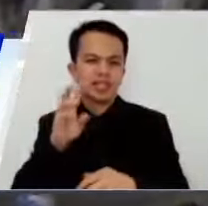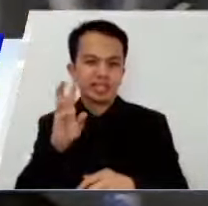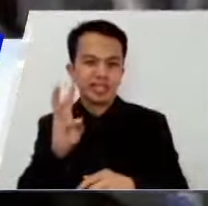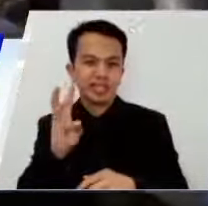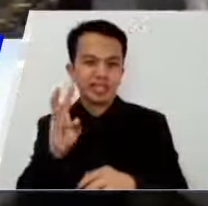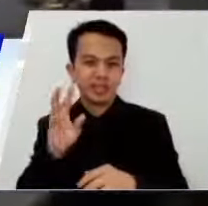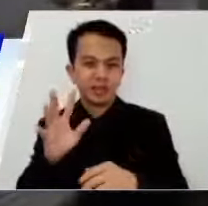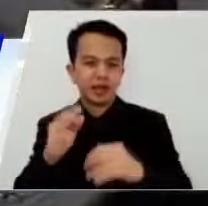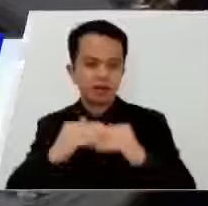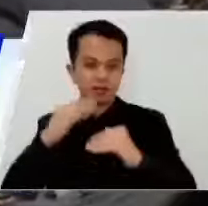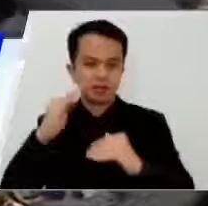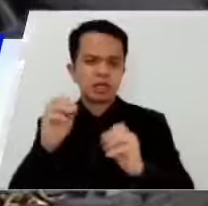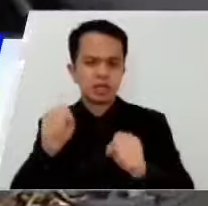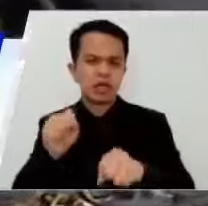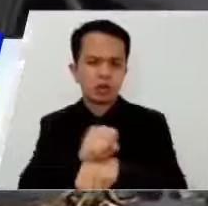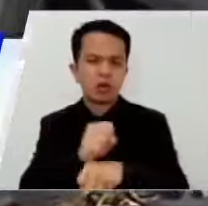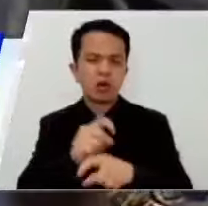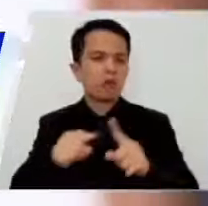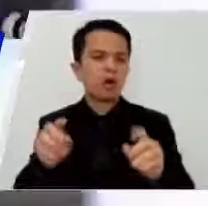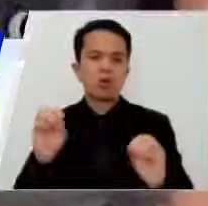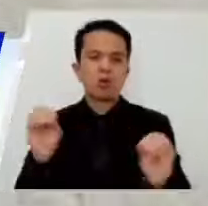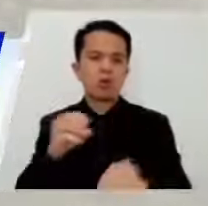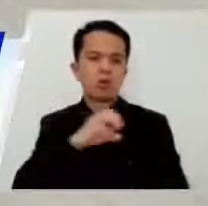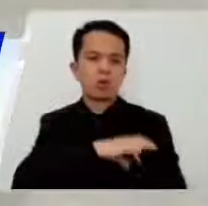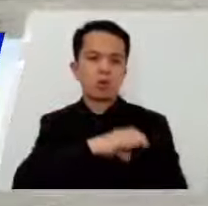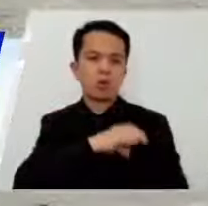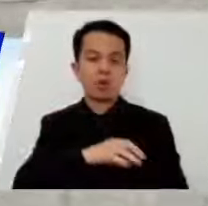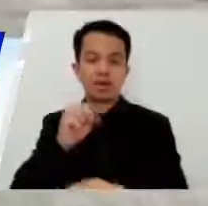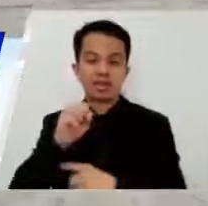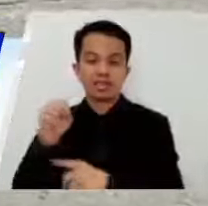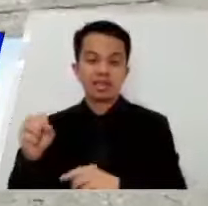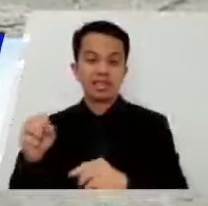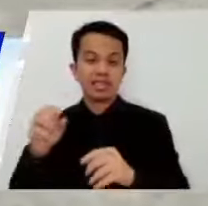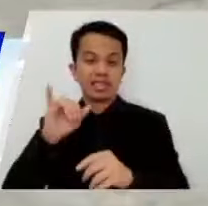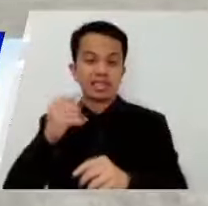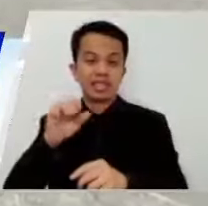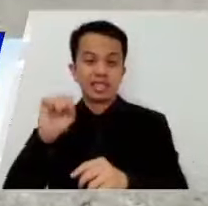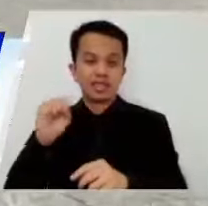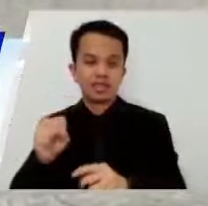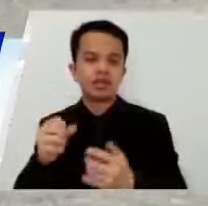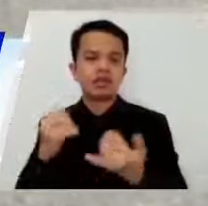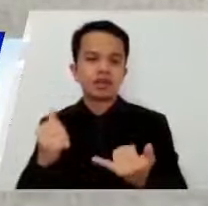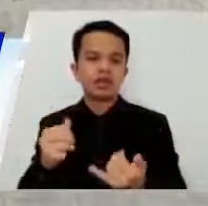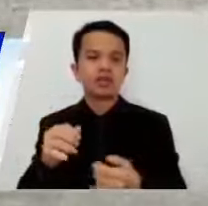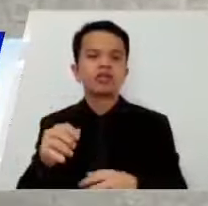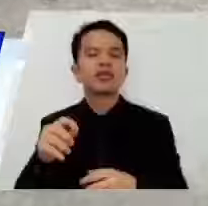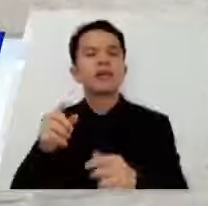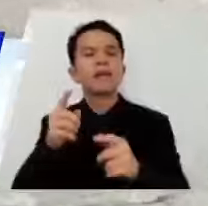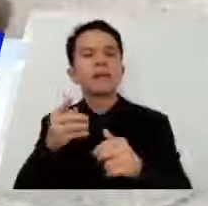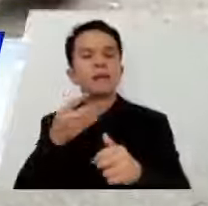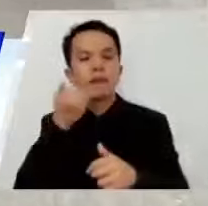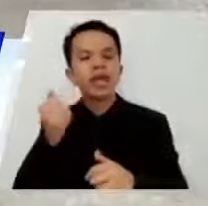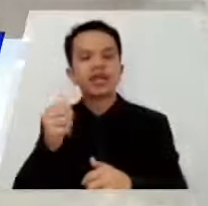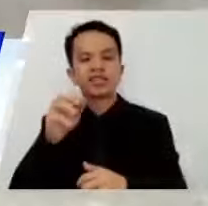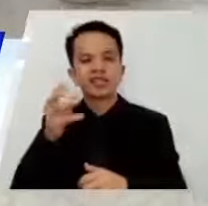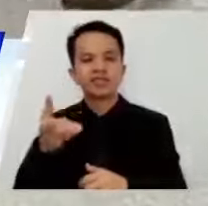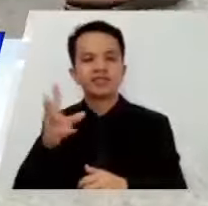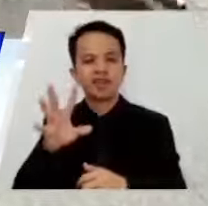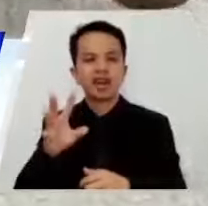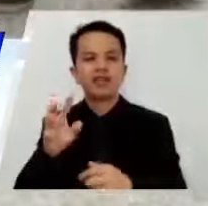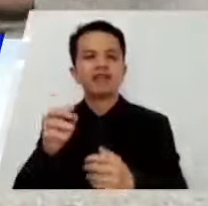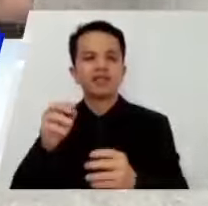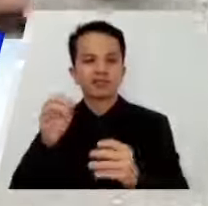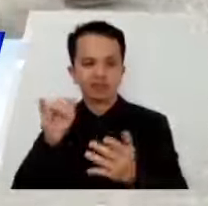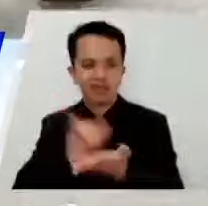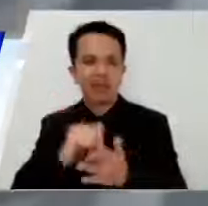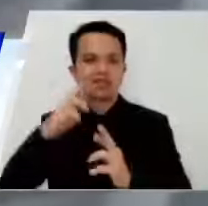magtrabaho pero walang benepisyo dahil sabi ng SSS at GSIS ay 65 years old ang retirement. Ayon sa